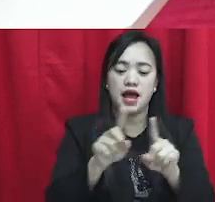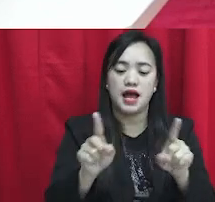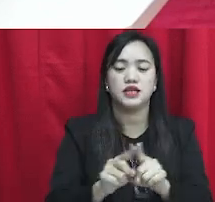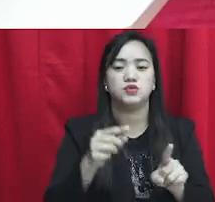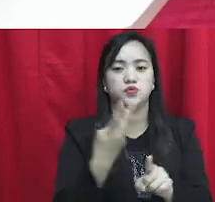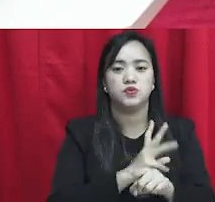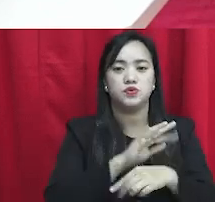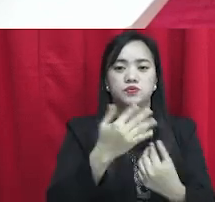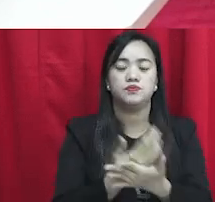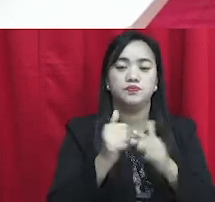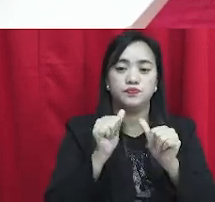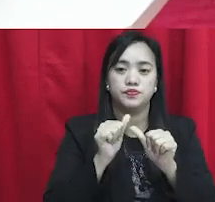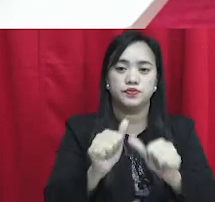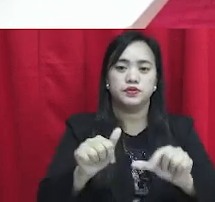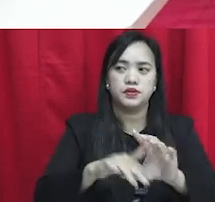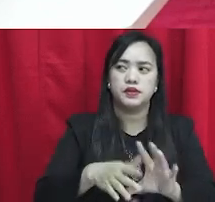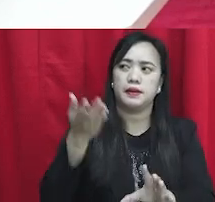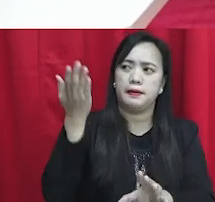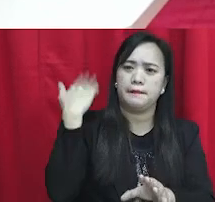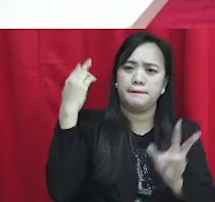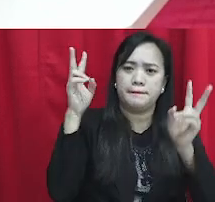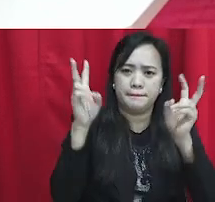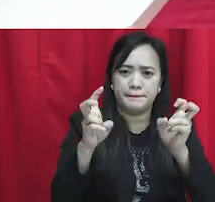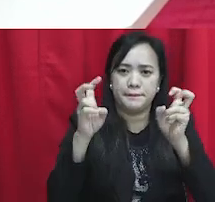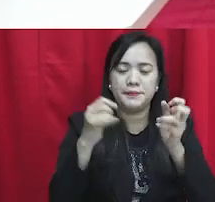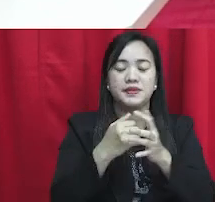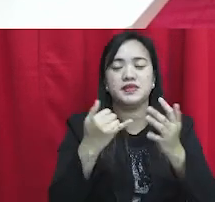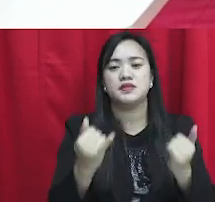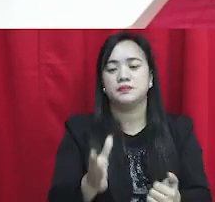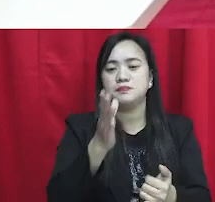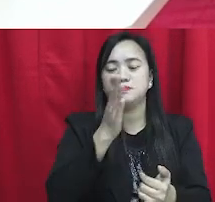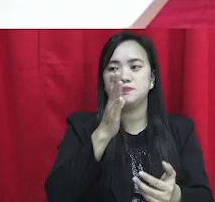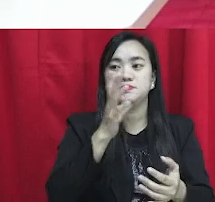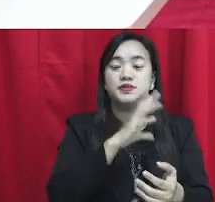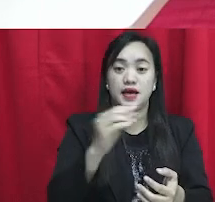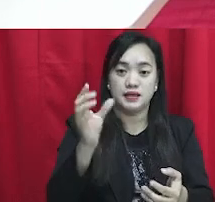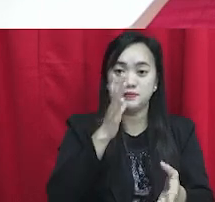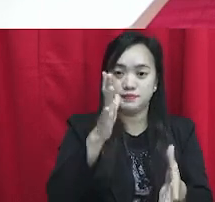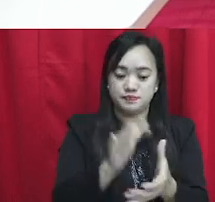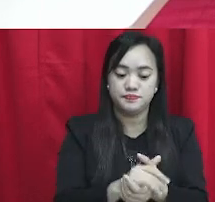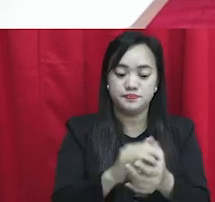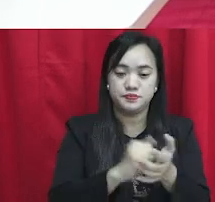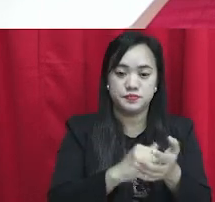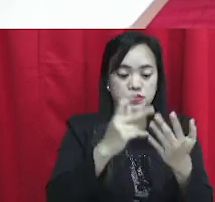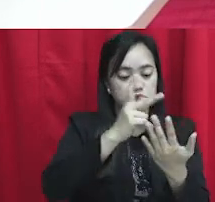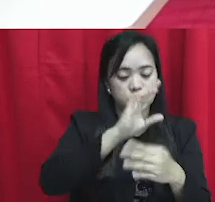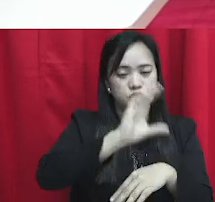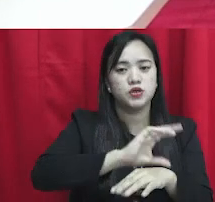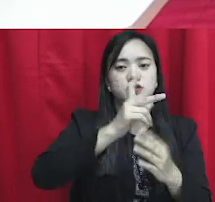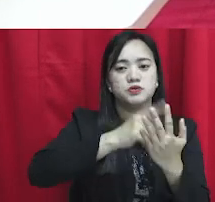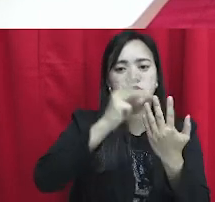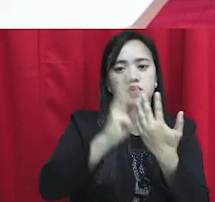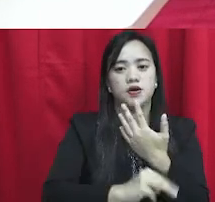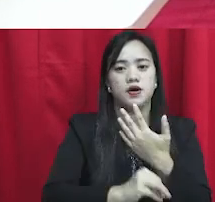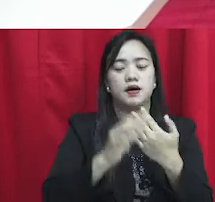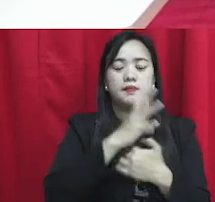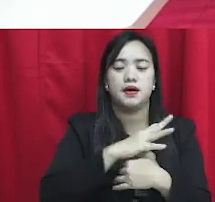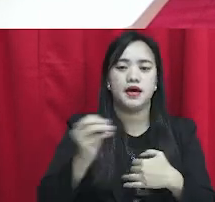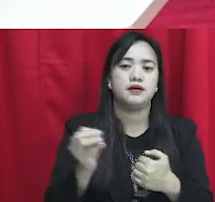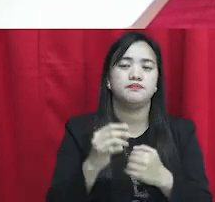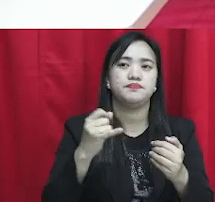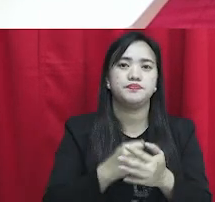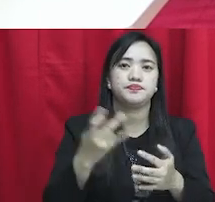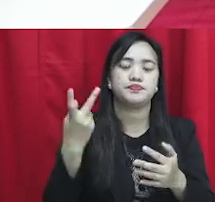topic natin. Dahil ngayon, Tuesday, ay Mothers and Wives program or ito ay episode para po sa